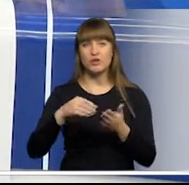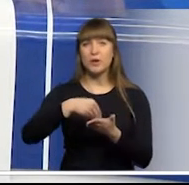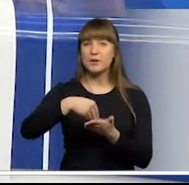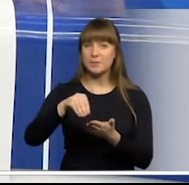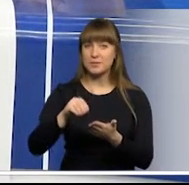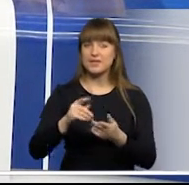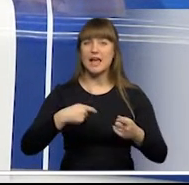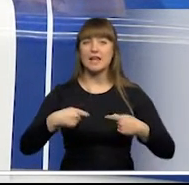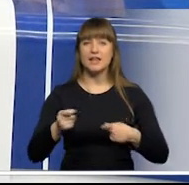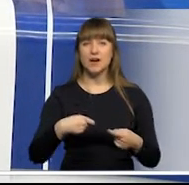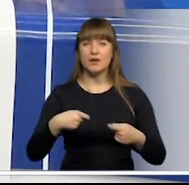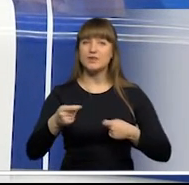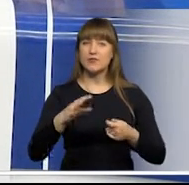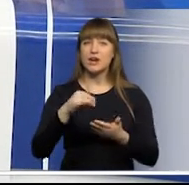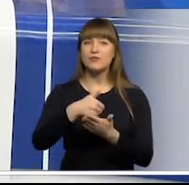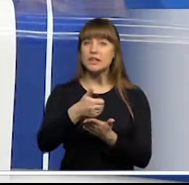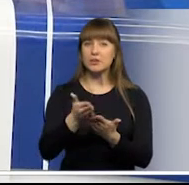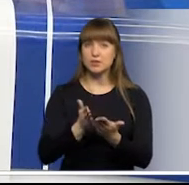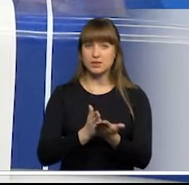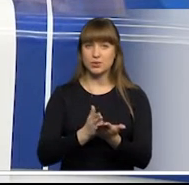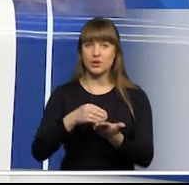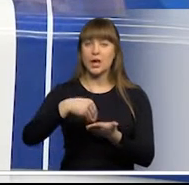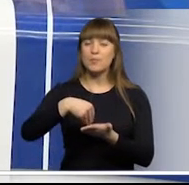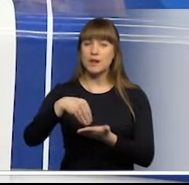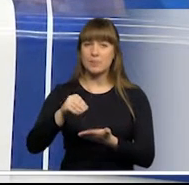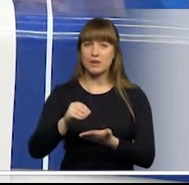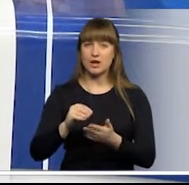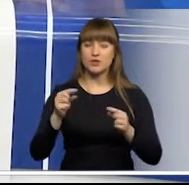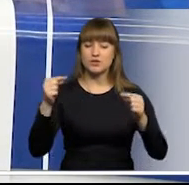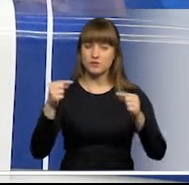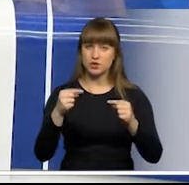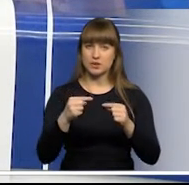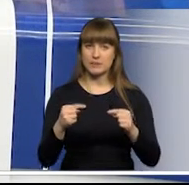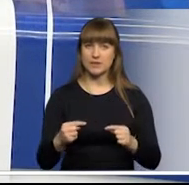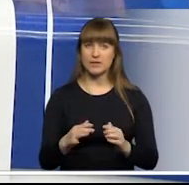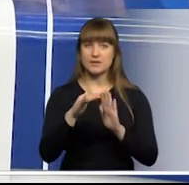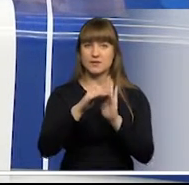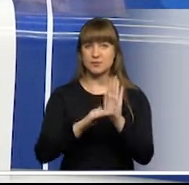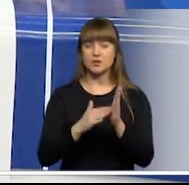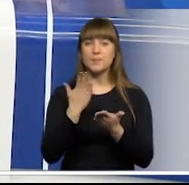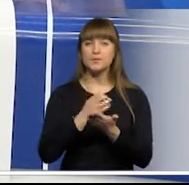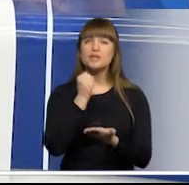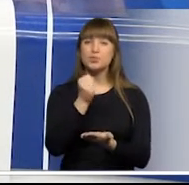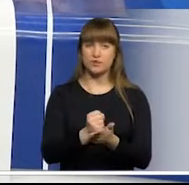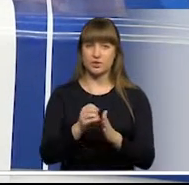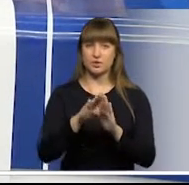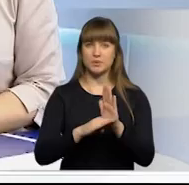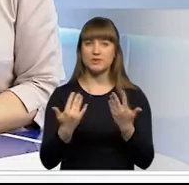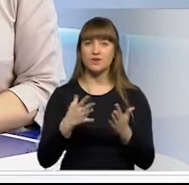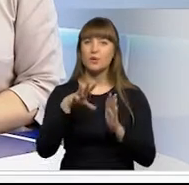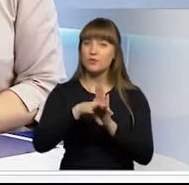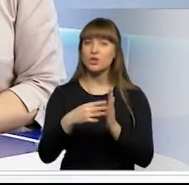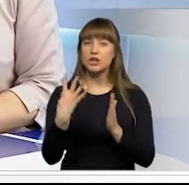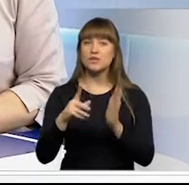приобретаются в четком соответствии с перечнем. Есть утвержденный перечень, в который входят 47 товаров и одна услуга –